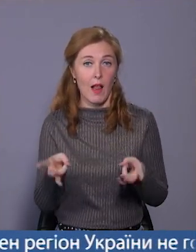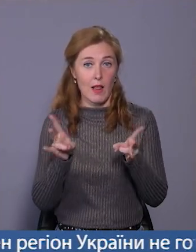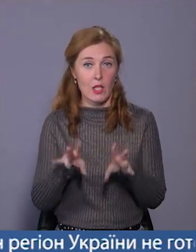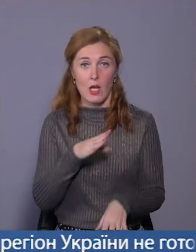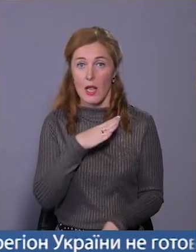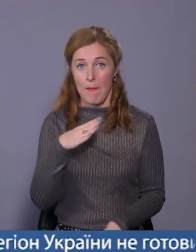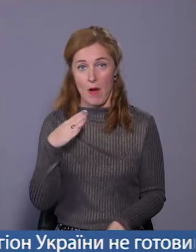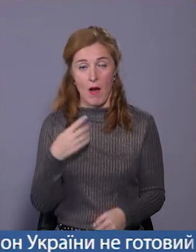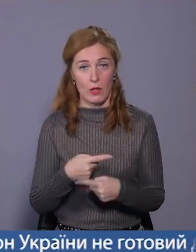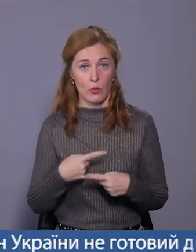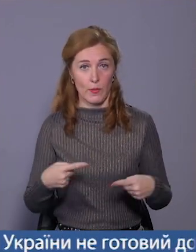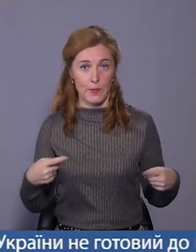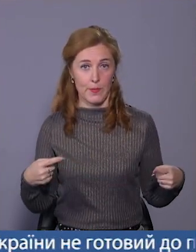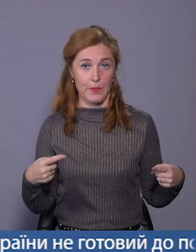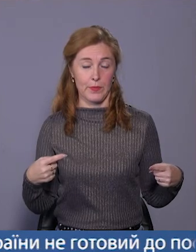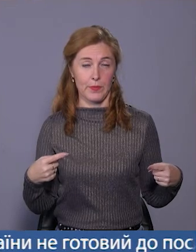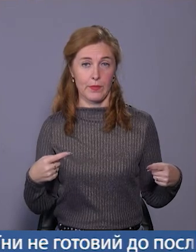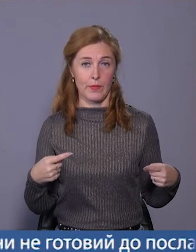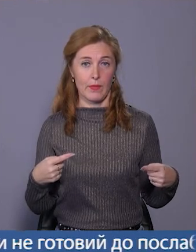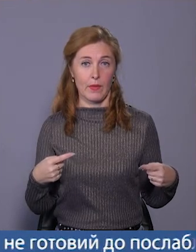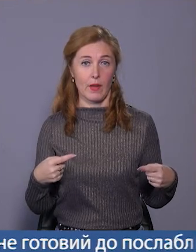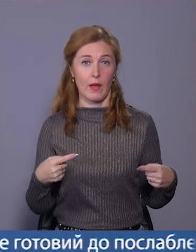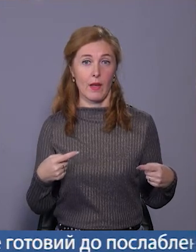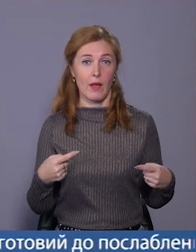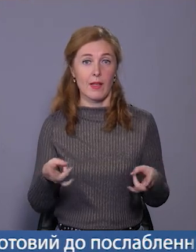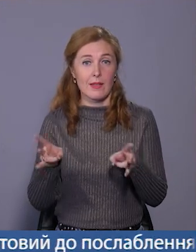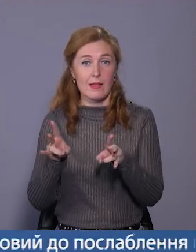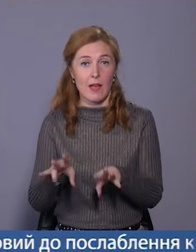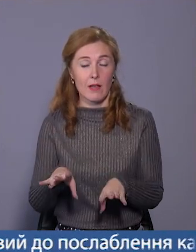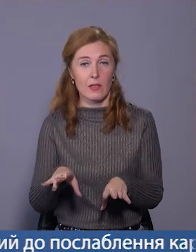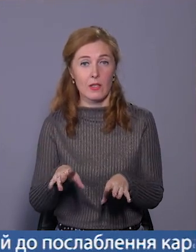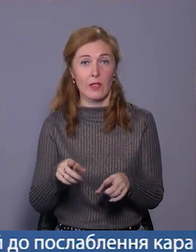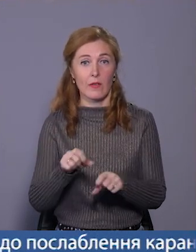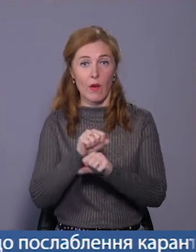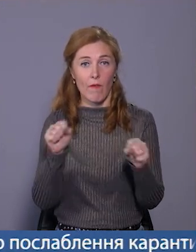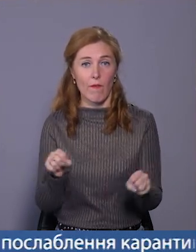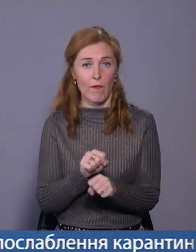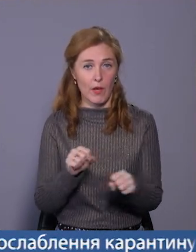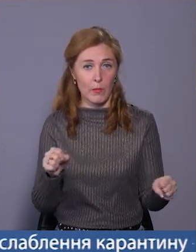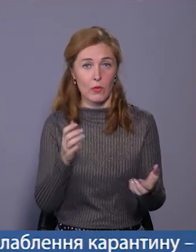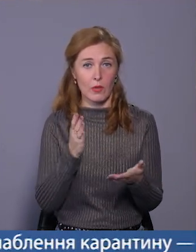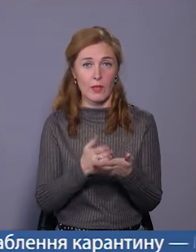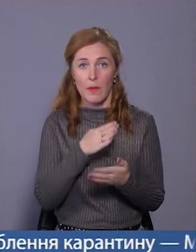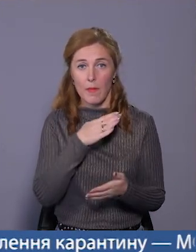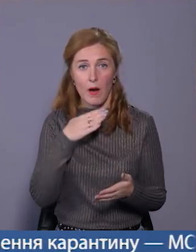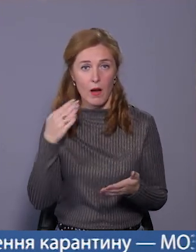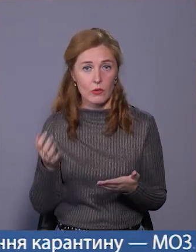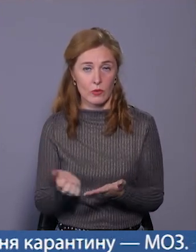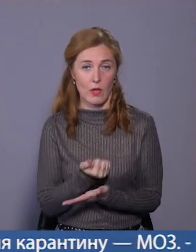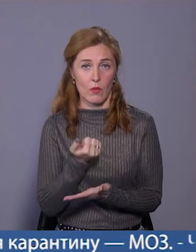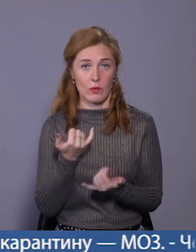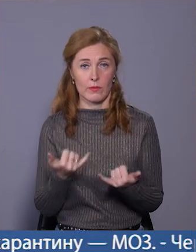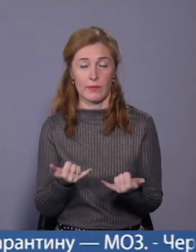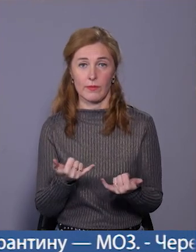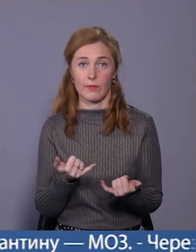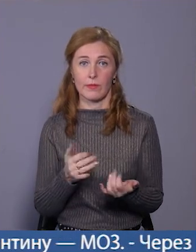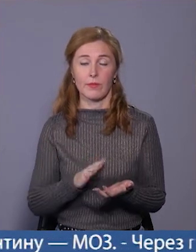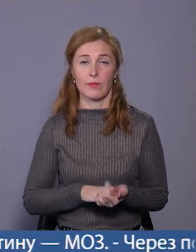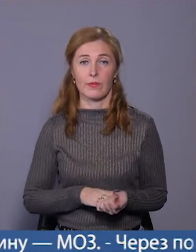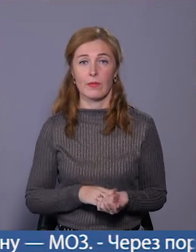Дуже багато залишків вибухонебезпечних предметів після Другої світової війни.